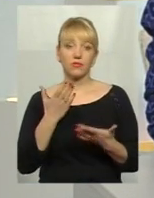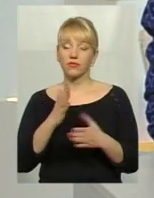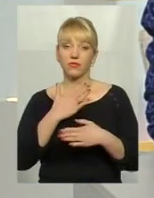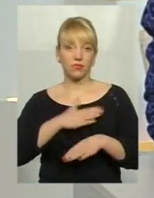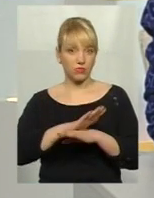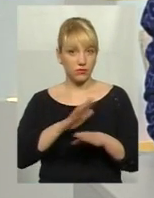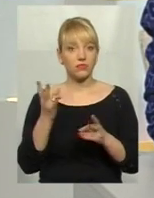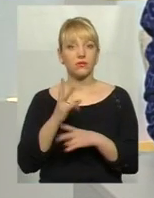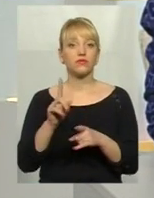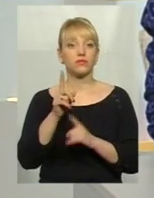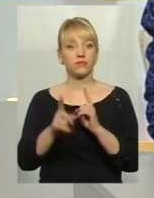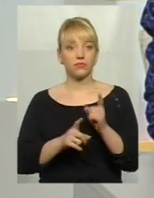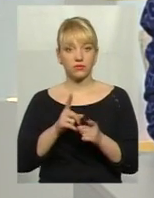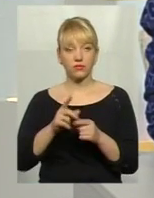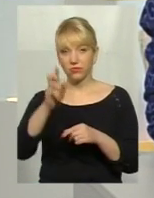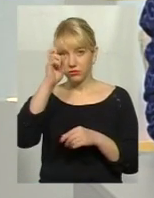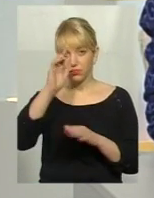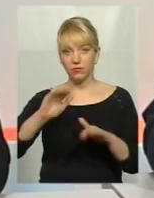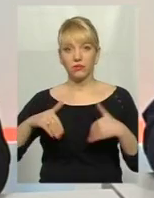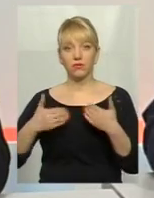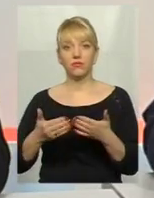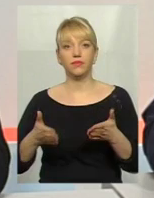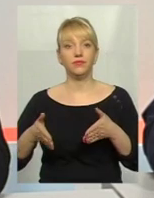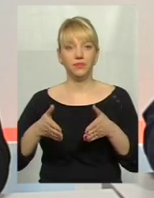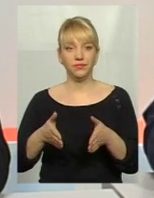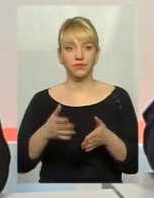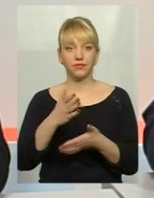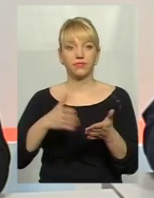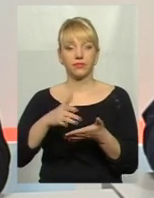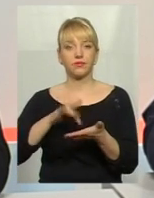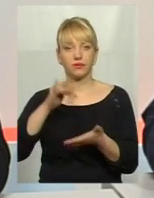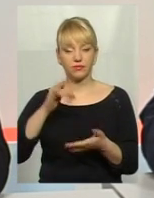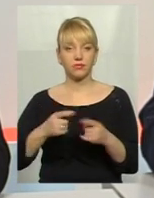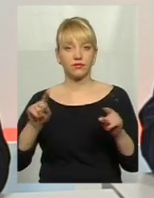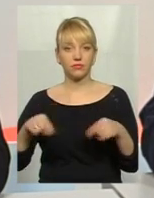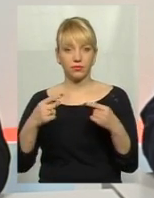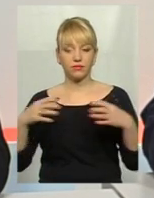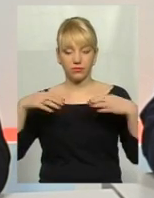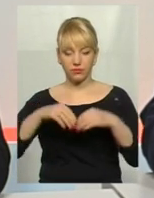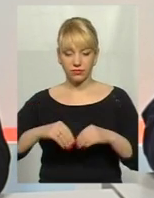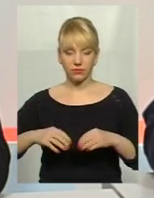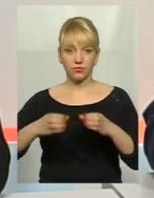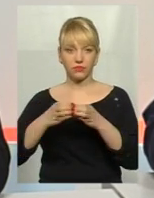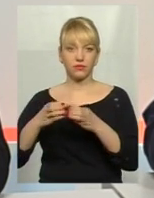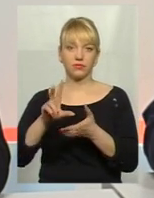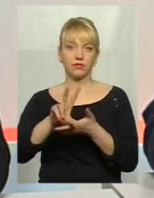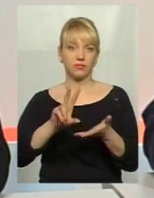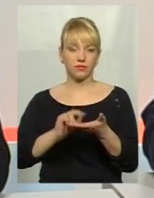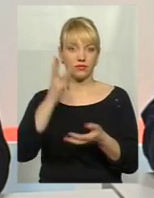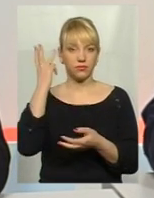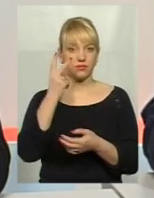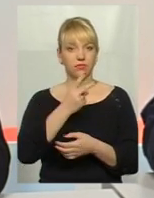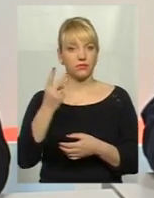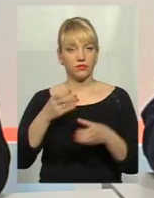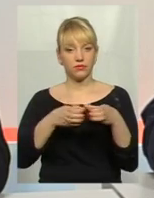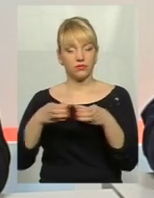щось змінювати. Держава запропонувала шлях децентралізації створення об'єднаних громад. Приклад Хмельниччини, 22 громади, як на